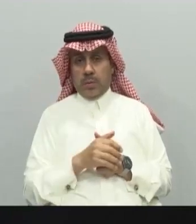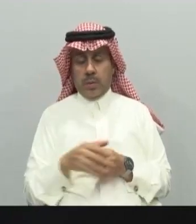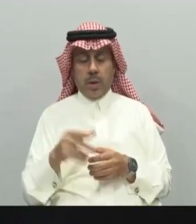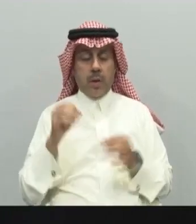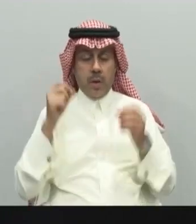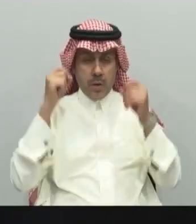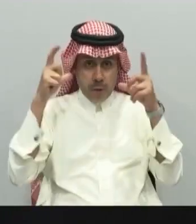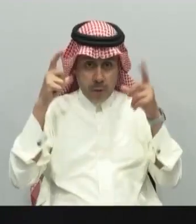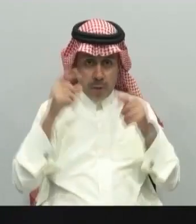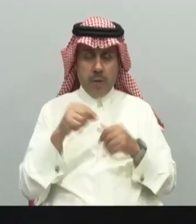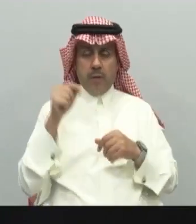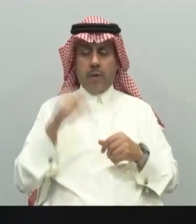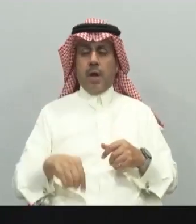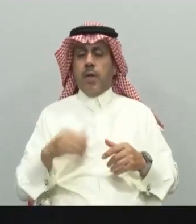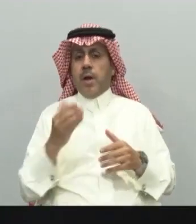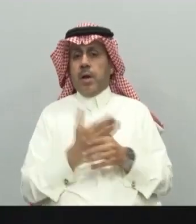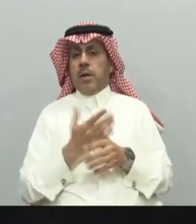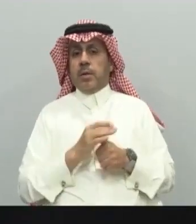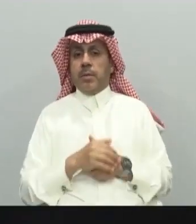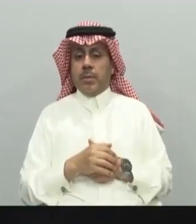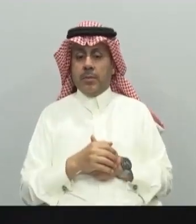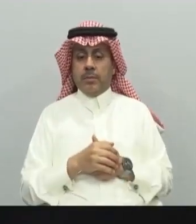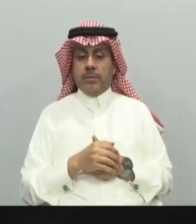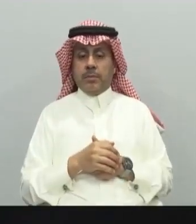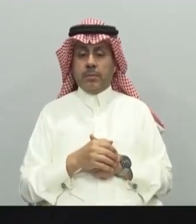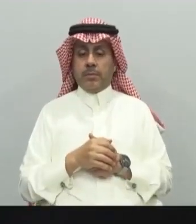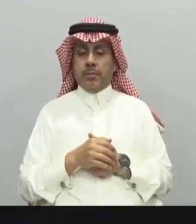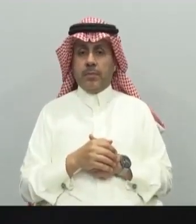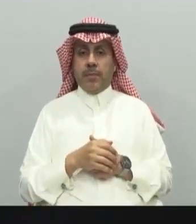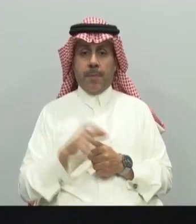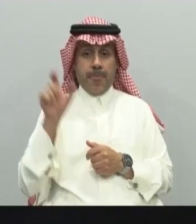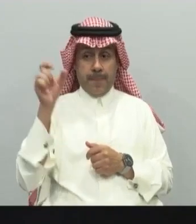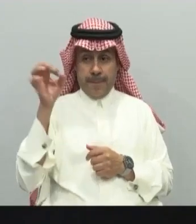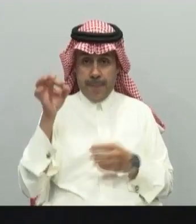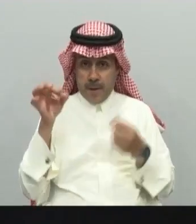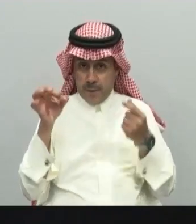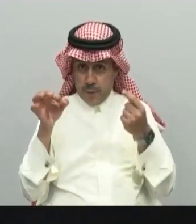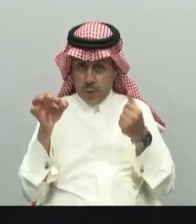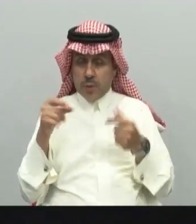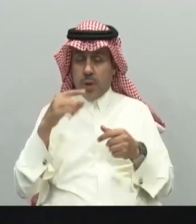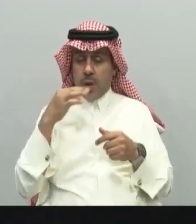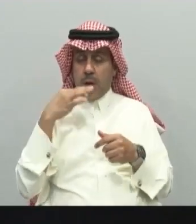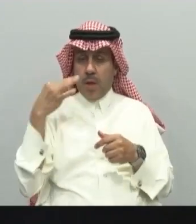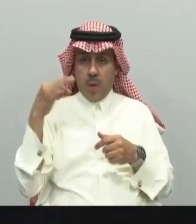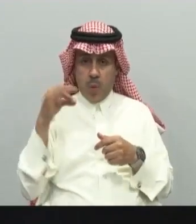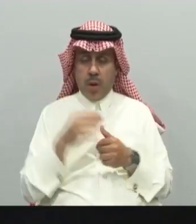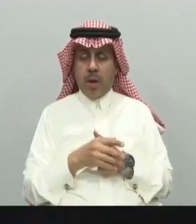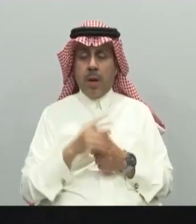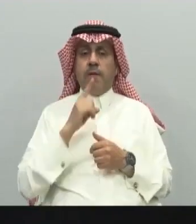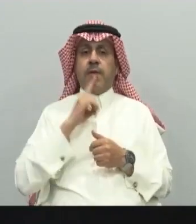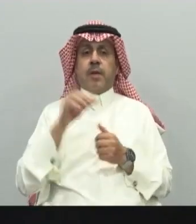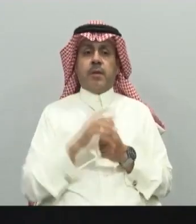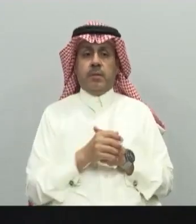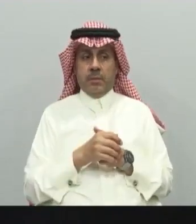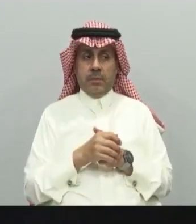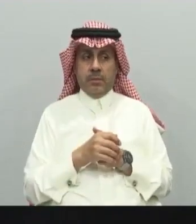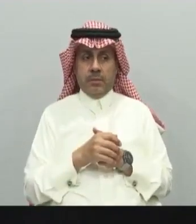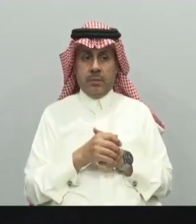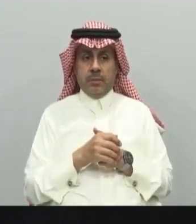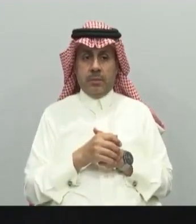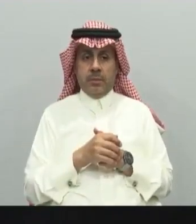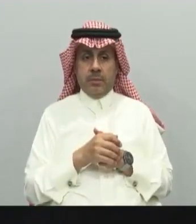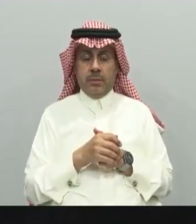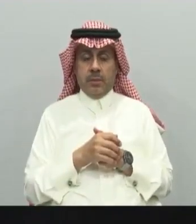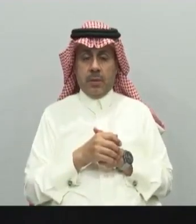العله فهو يلحق بهذه الاصناف طبعا النقدان الذهب والفضه هذه لها عله مستقله النقديه او